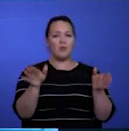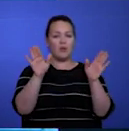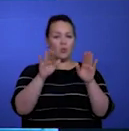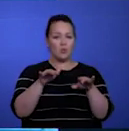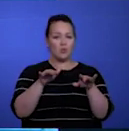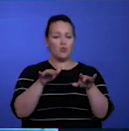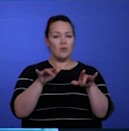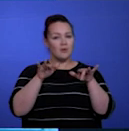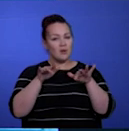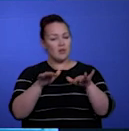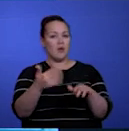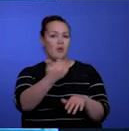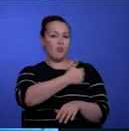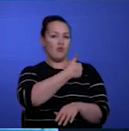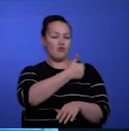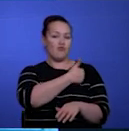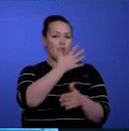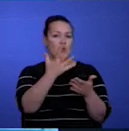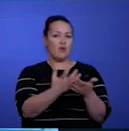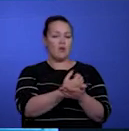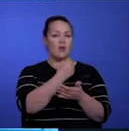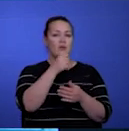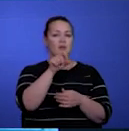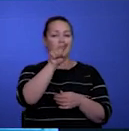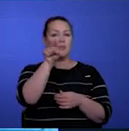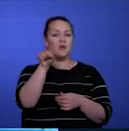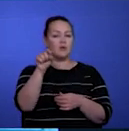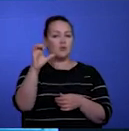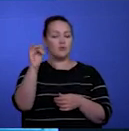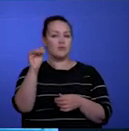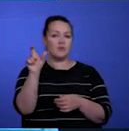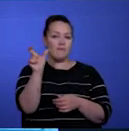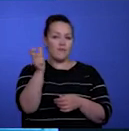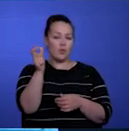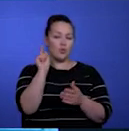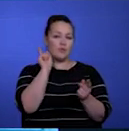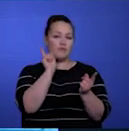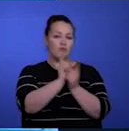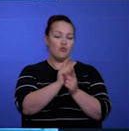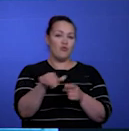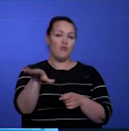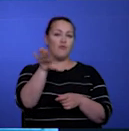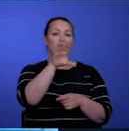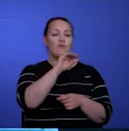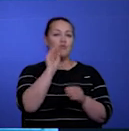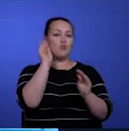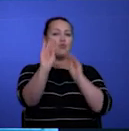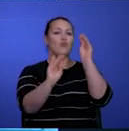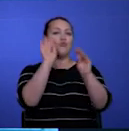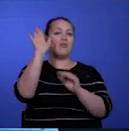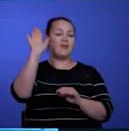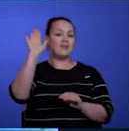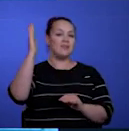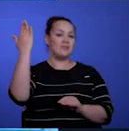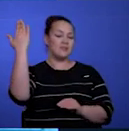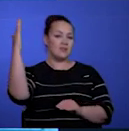в пожеланиях найди приставку мне софикс мой в иголки вы встречали вся же украшаю стену в зале